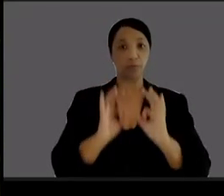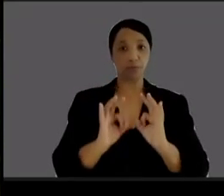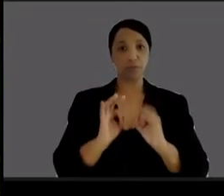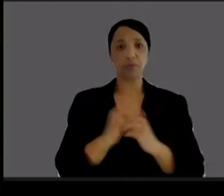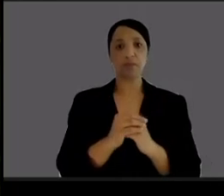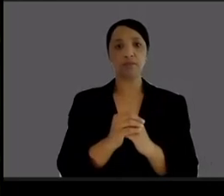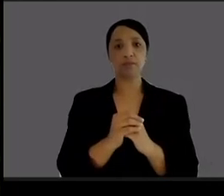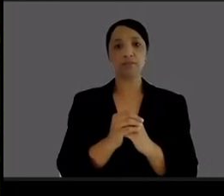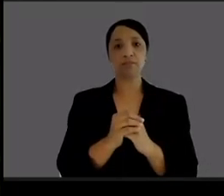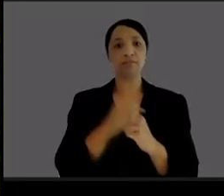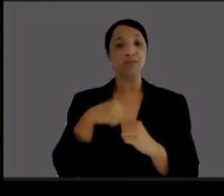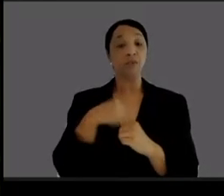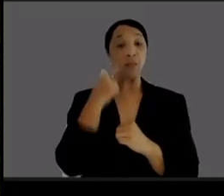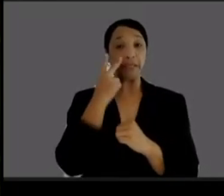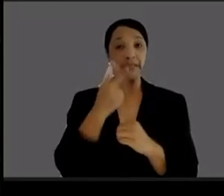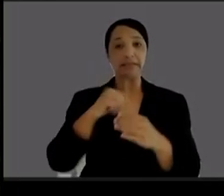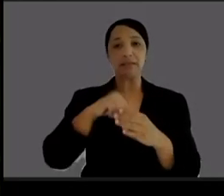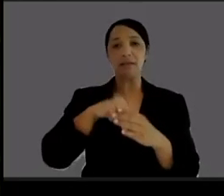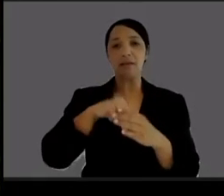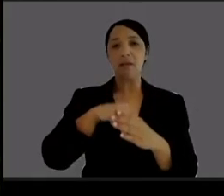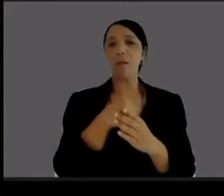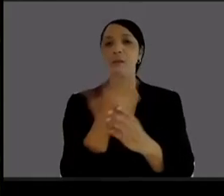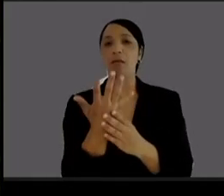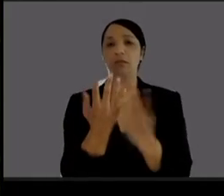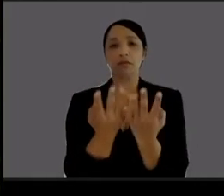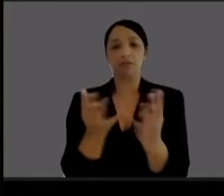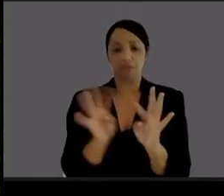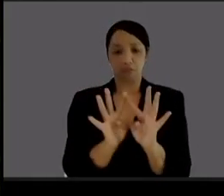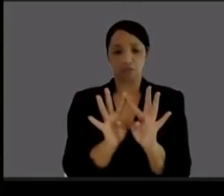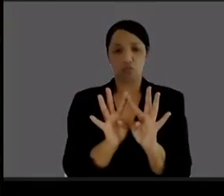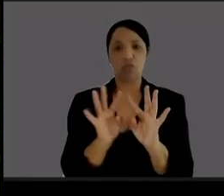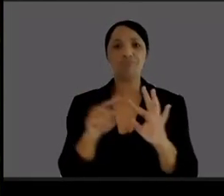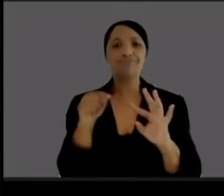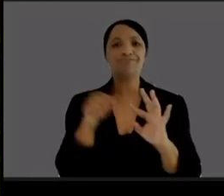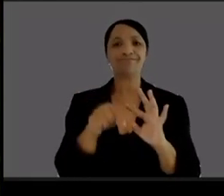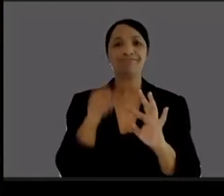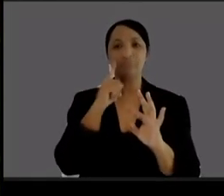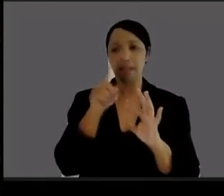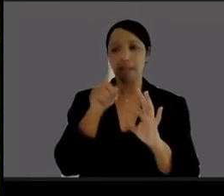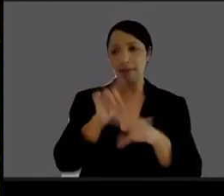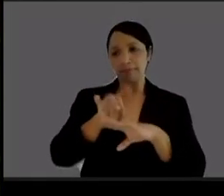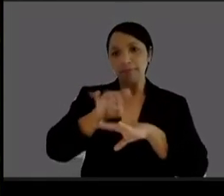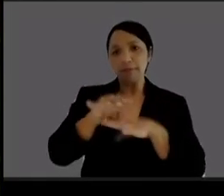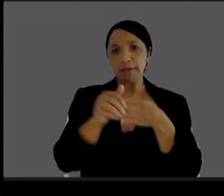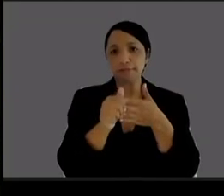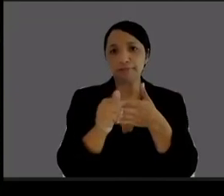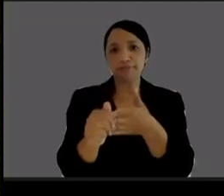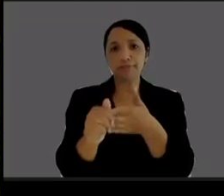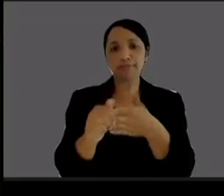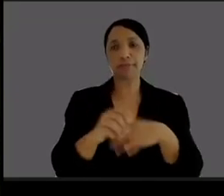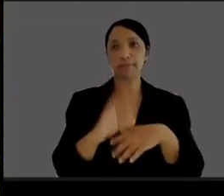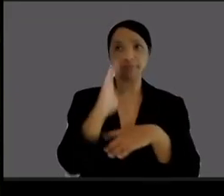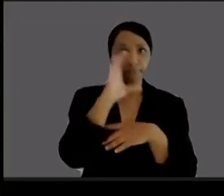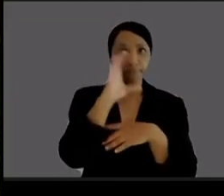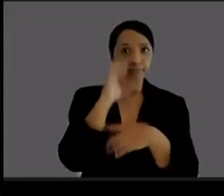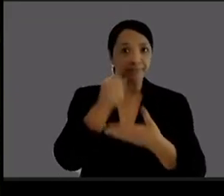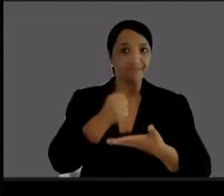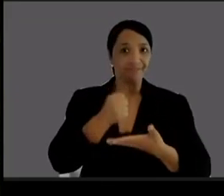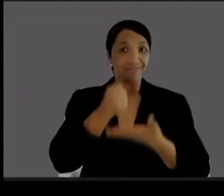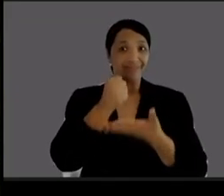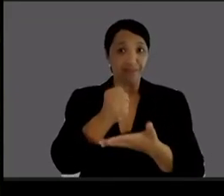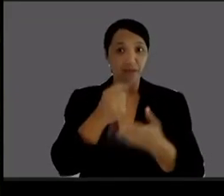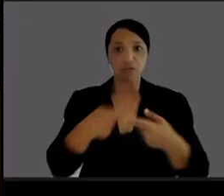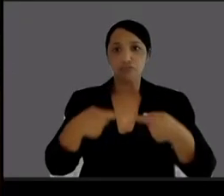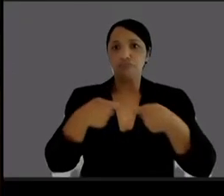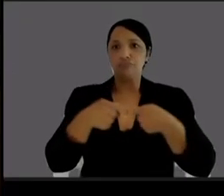いったものををさらにえ支援をしえそしてえ戦略的な指針を提供しそして安定した